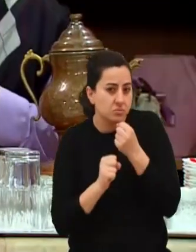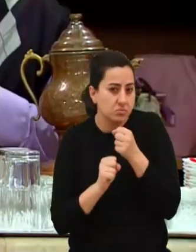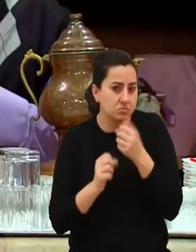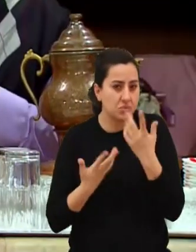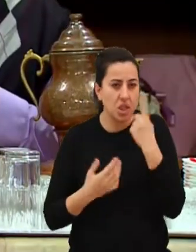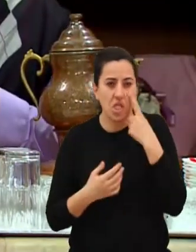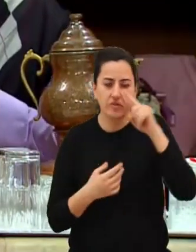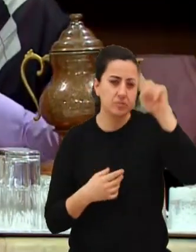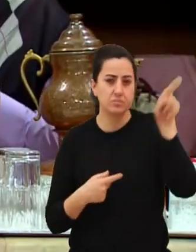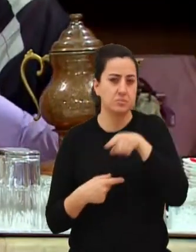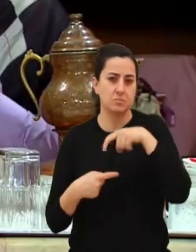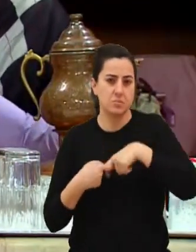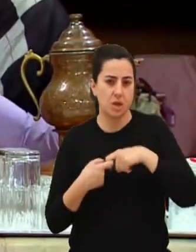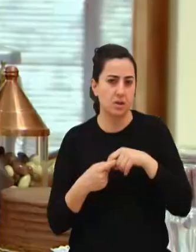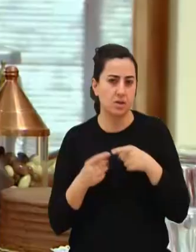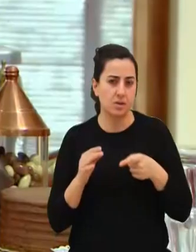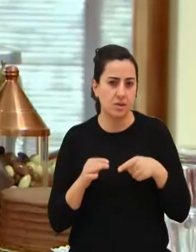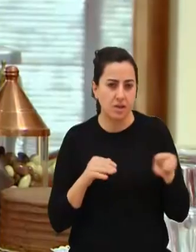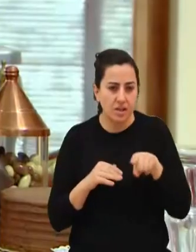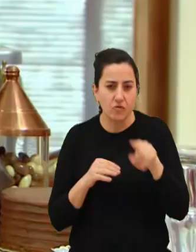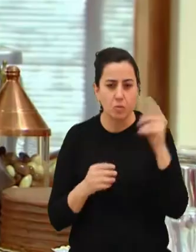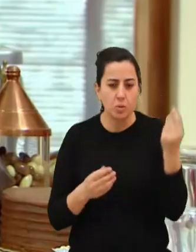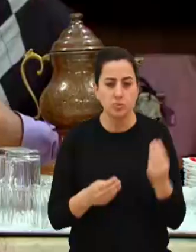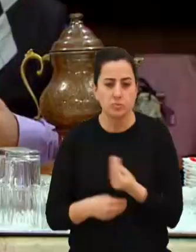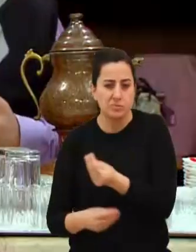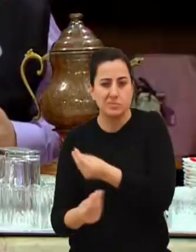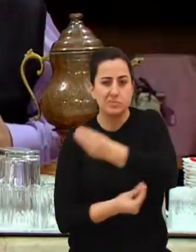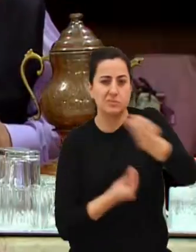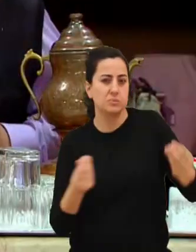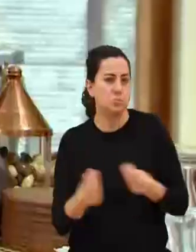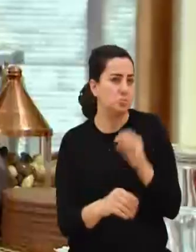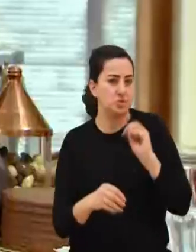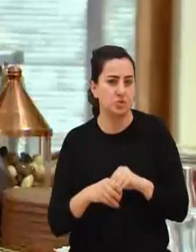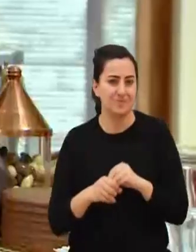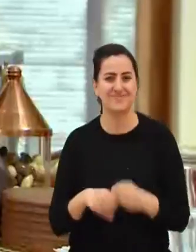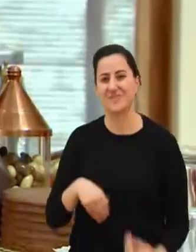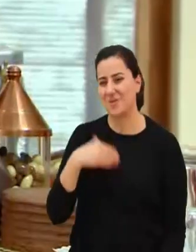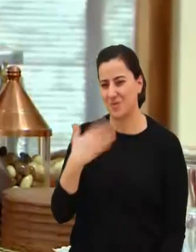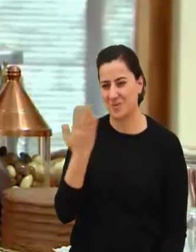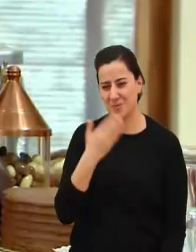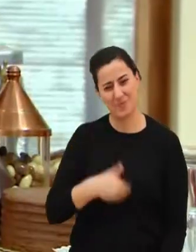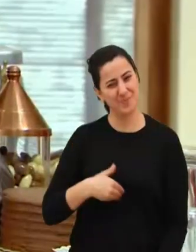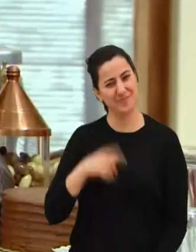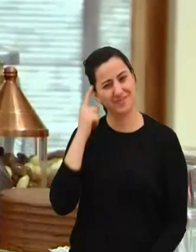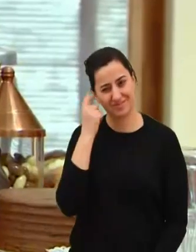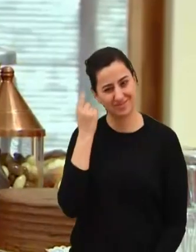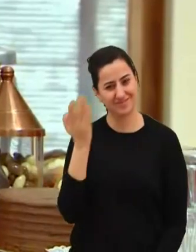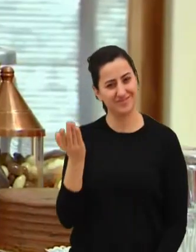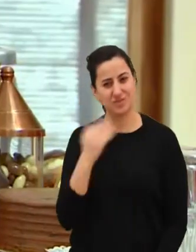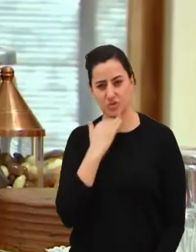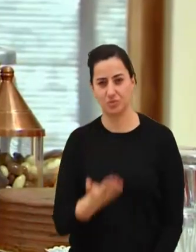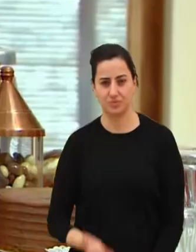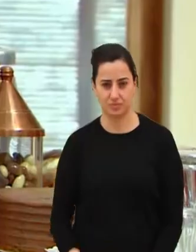devlet şeylerine onu veriyorlar, alıyorlar. O buna veriyor, o öbürü şey yapıyor. Bundan. Ya ne komik adamsın. 46'lık